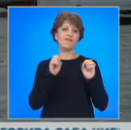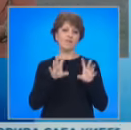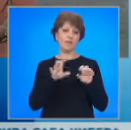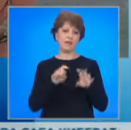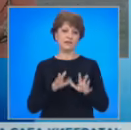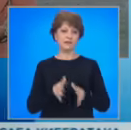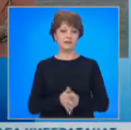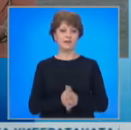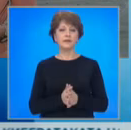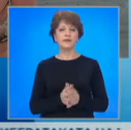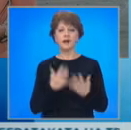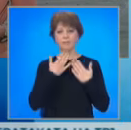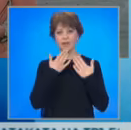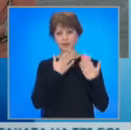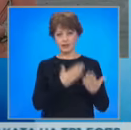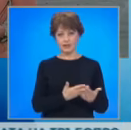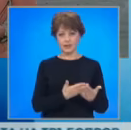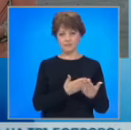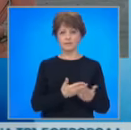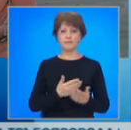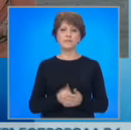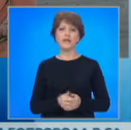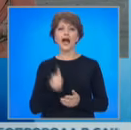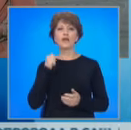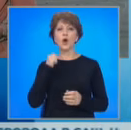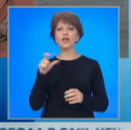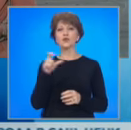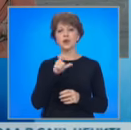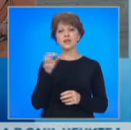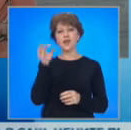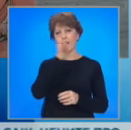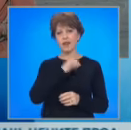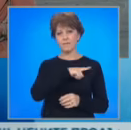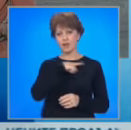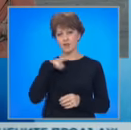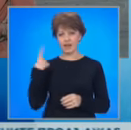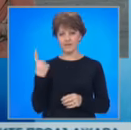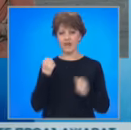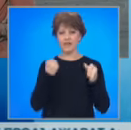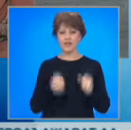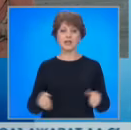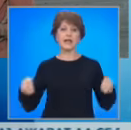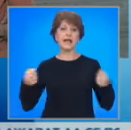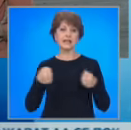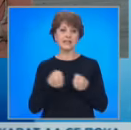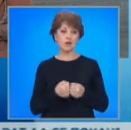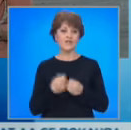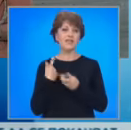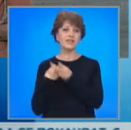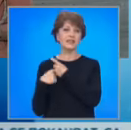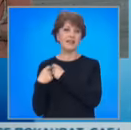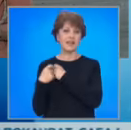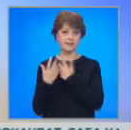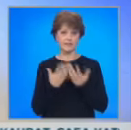сега. Благодаря ти, Антония Сокалинска. Няма жертви при тежката катастрофа край Сандански между автобус и